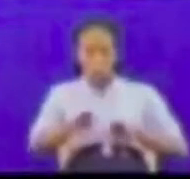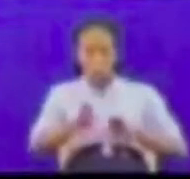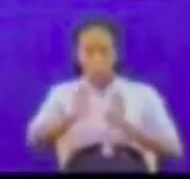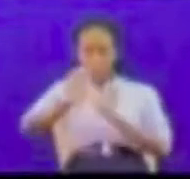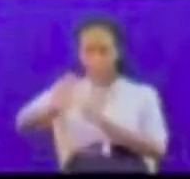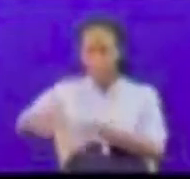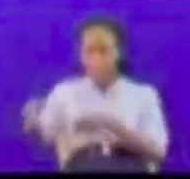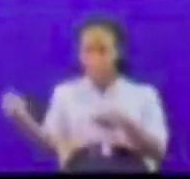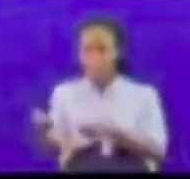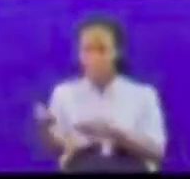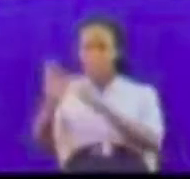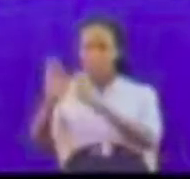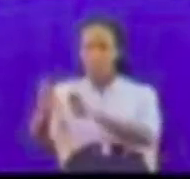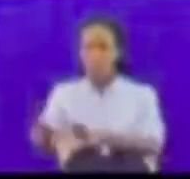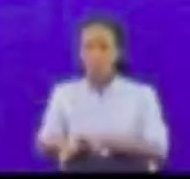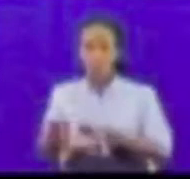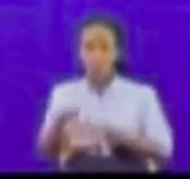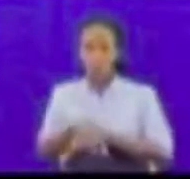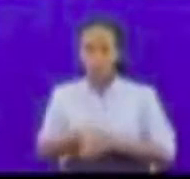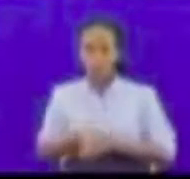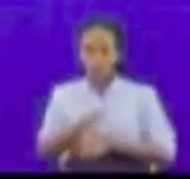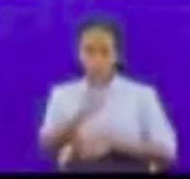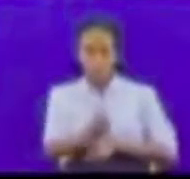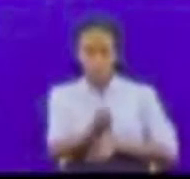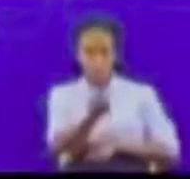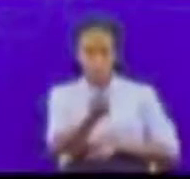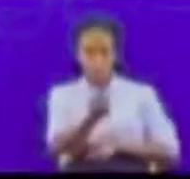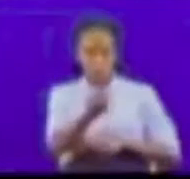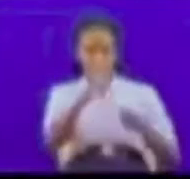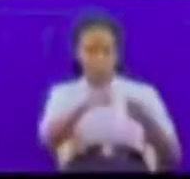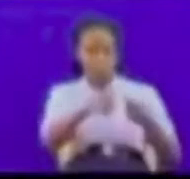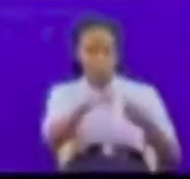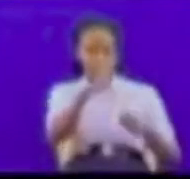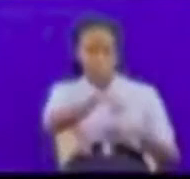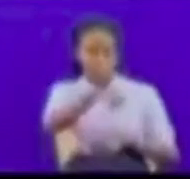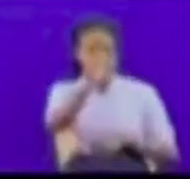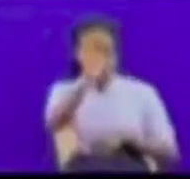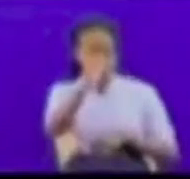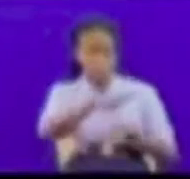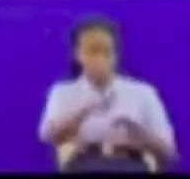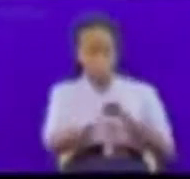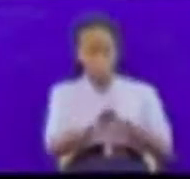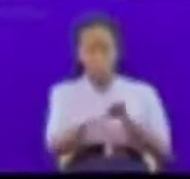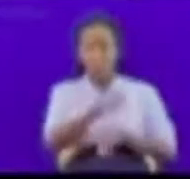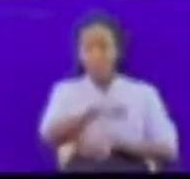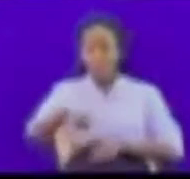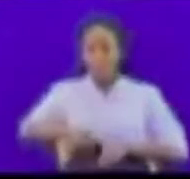Miongoni mwa mambo hayo ni iwapo mbunge anachaguliwa au anateuliwa kuwa makamu wa rais.